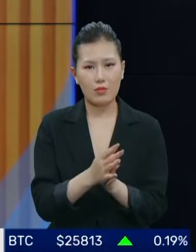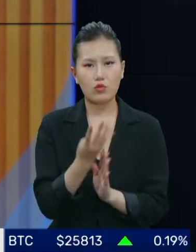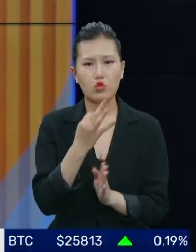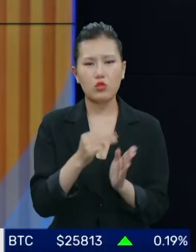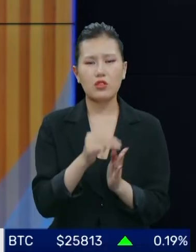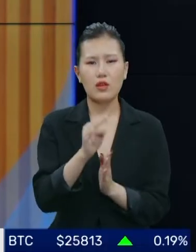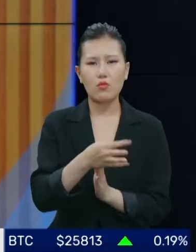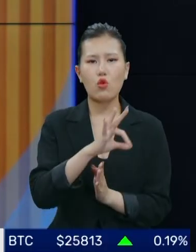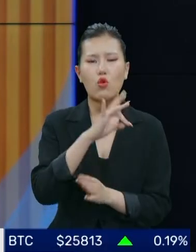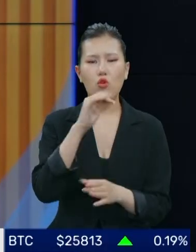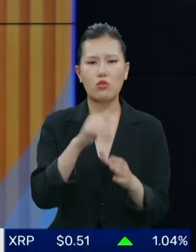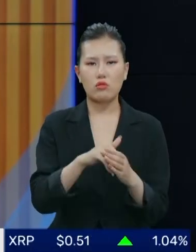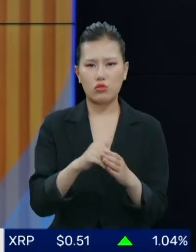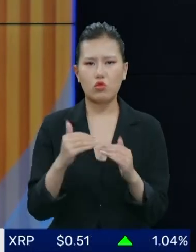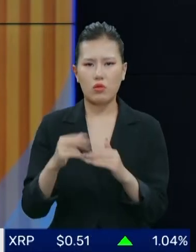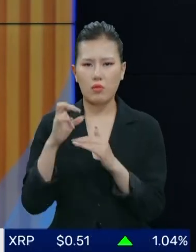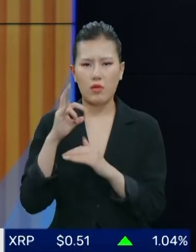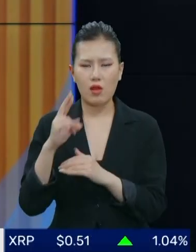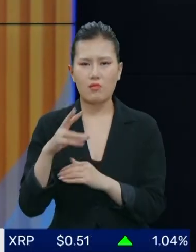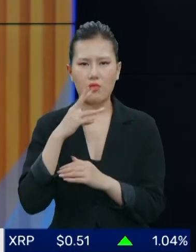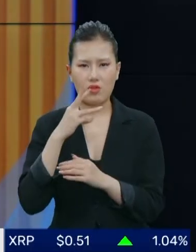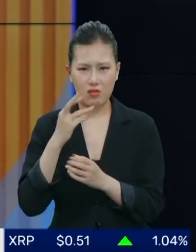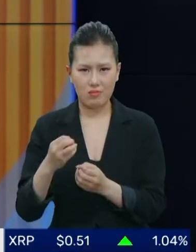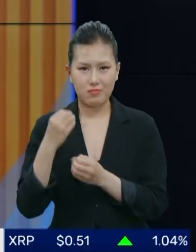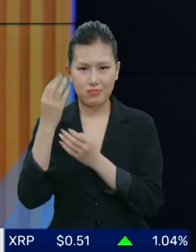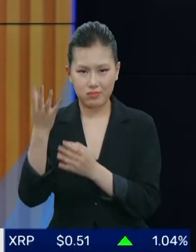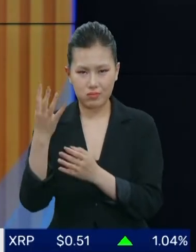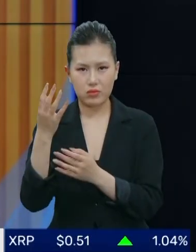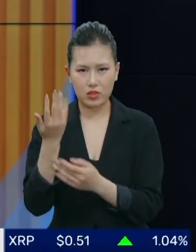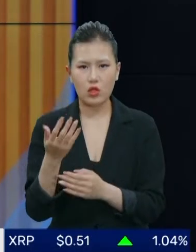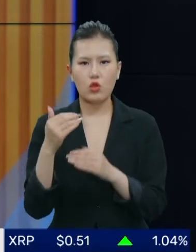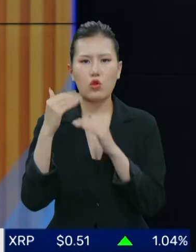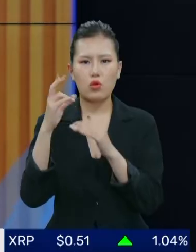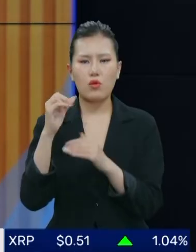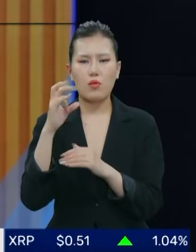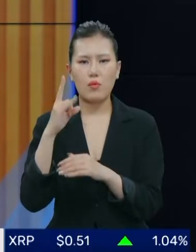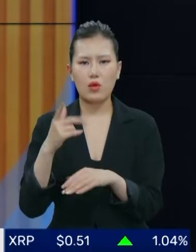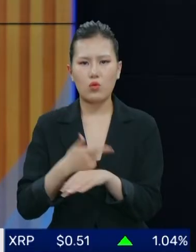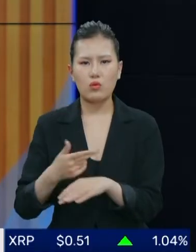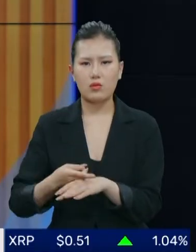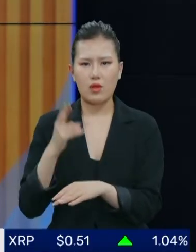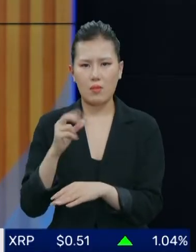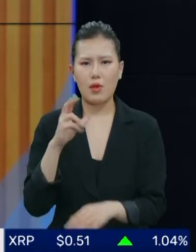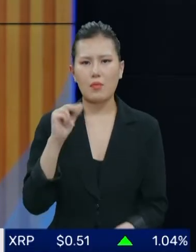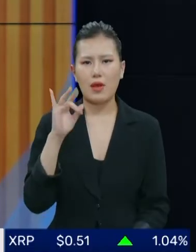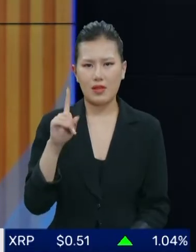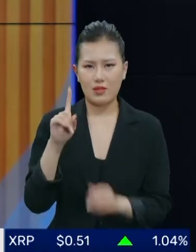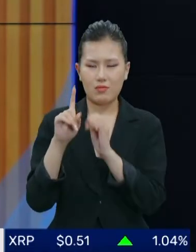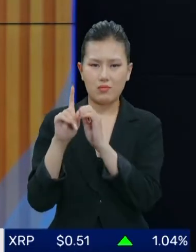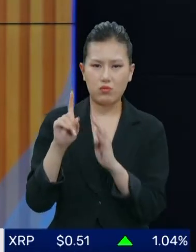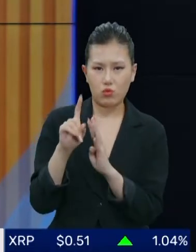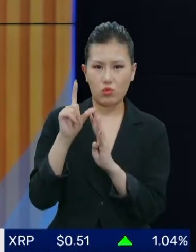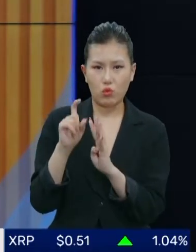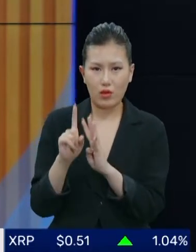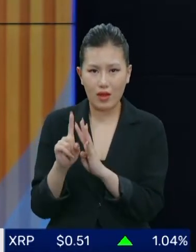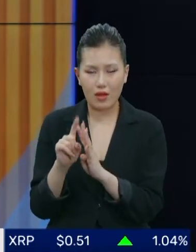хохирол учруулсан гэж Хөгжлийн банкнаас мэдээлсэн. Харин энэ хэрэгт холбогдуулан Хөгжлийн банкны гүйцэтгэх захирал Батбаяр Тэргүүтээ 4 хүнийг